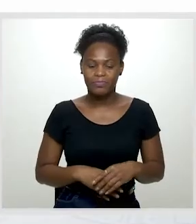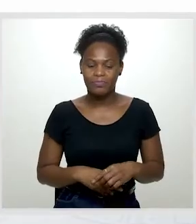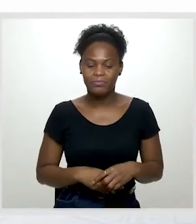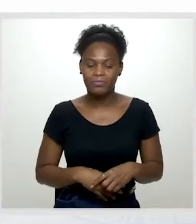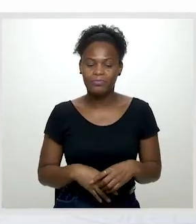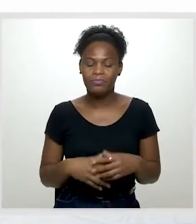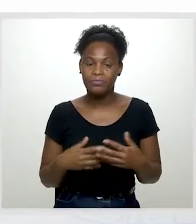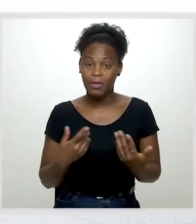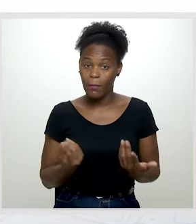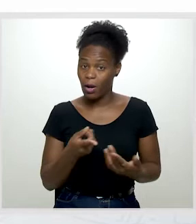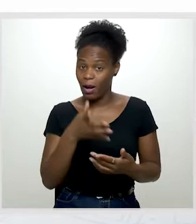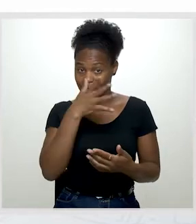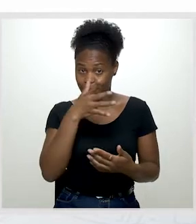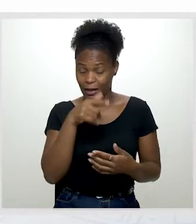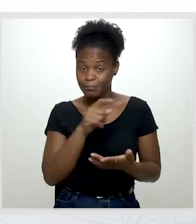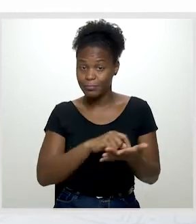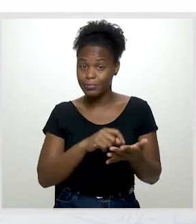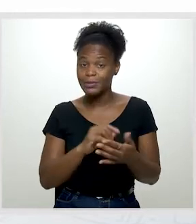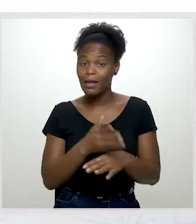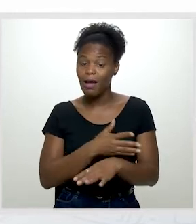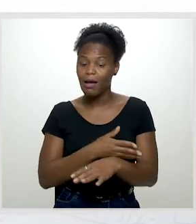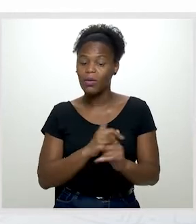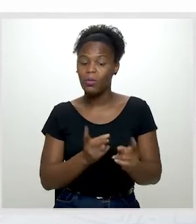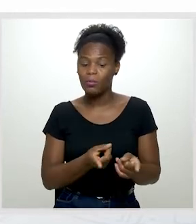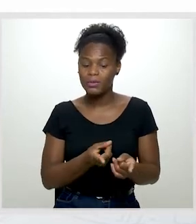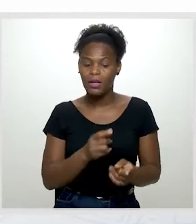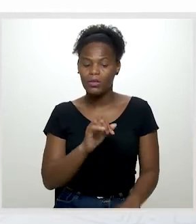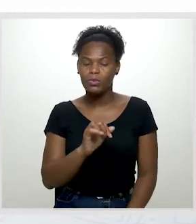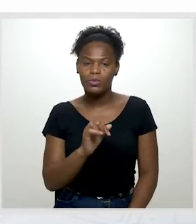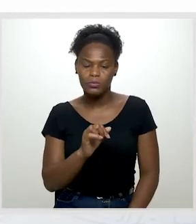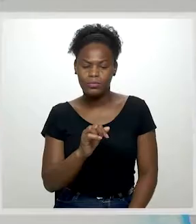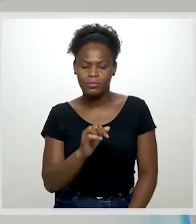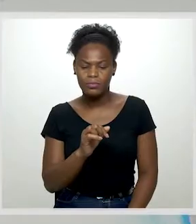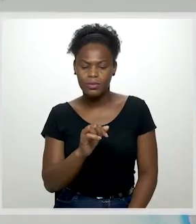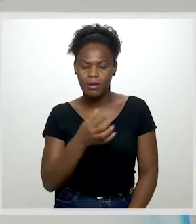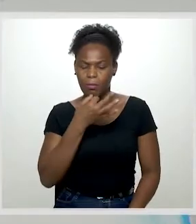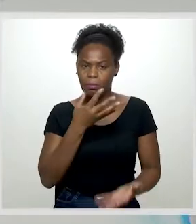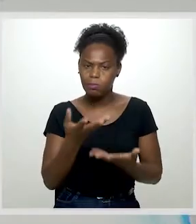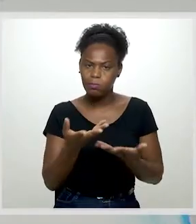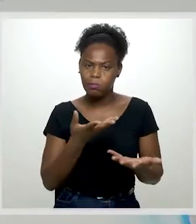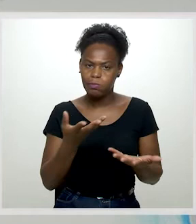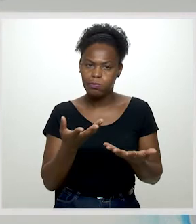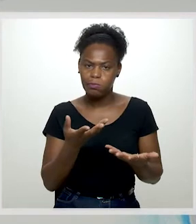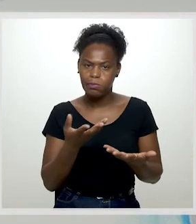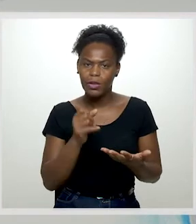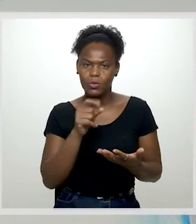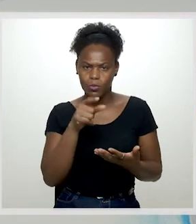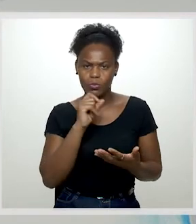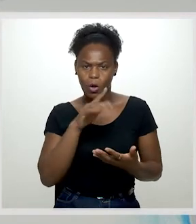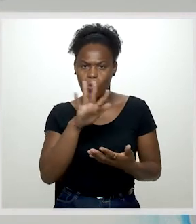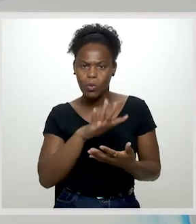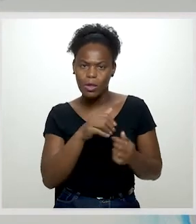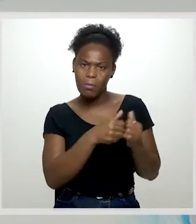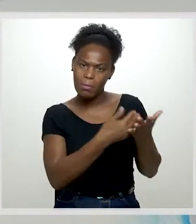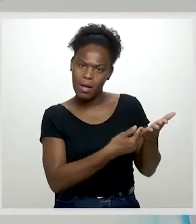Alors, pour cela, avant de commencer, mets un cache sur le dialogue. Tu peux utiliser